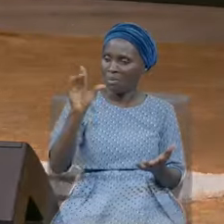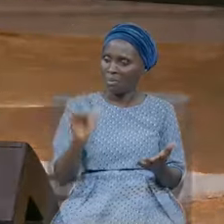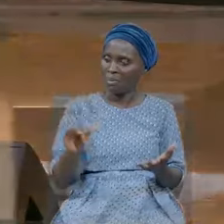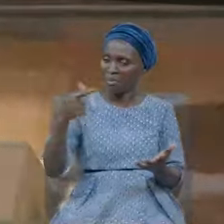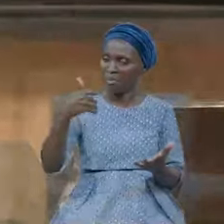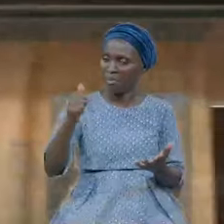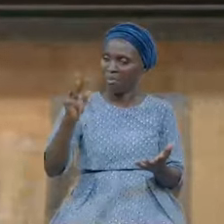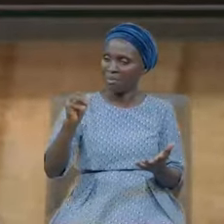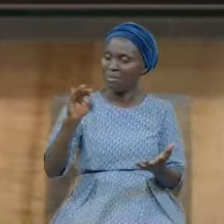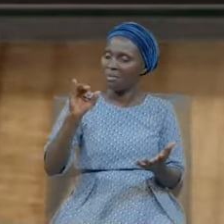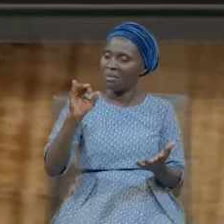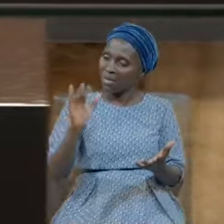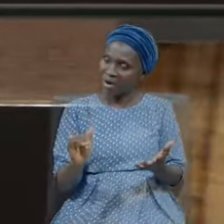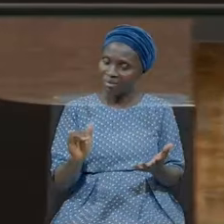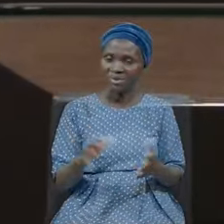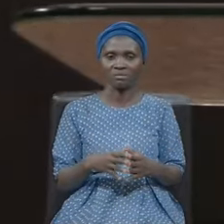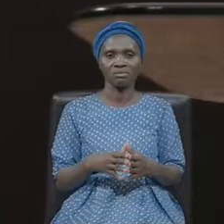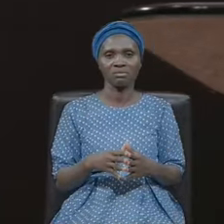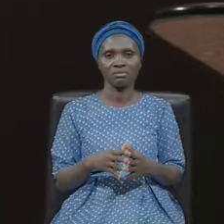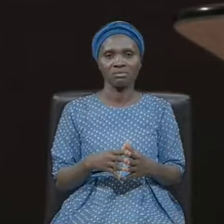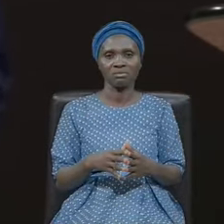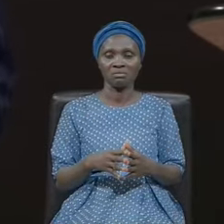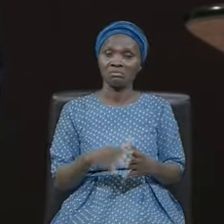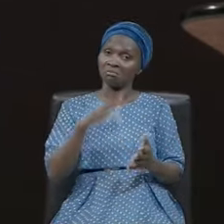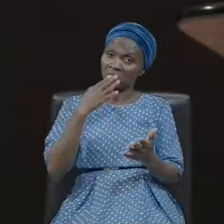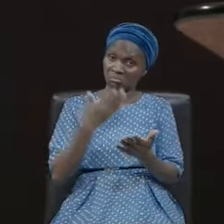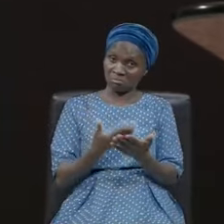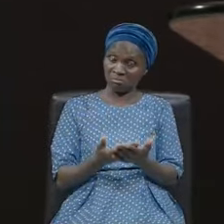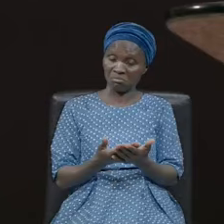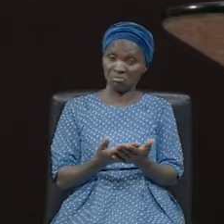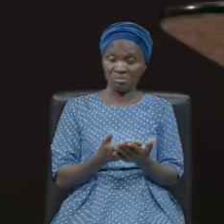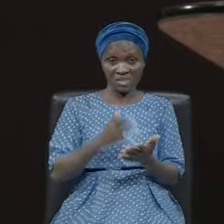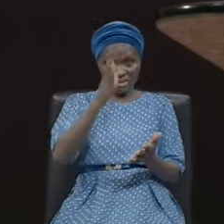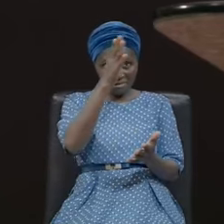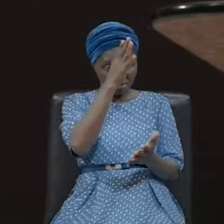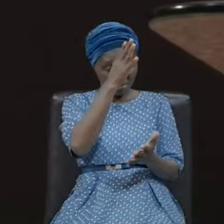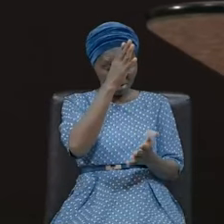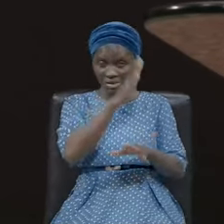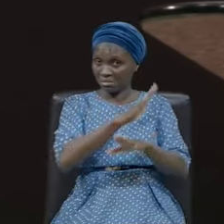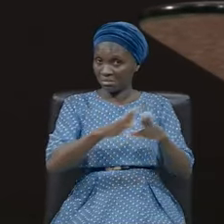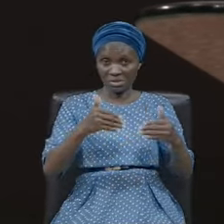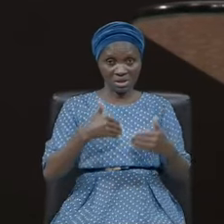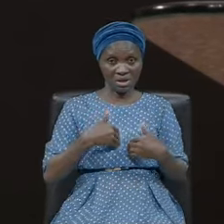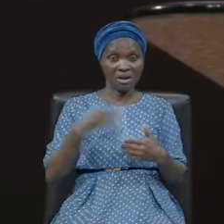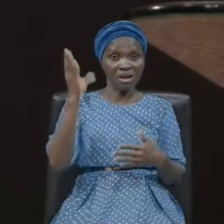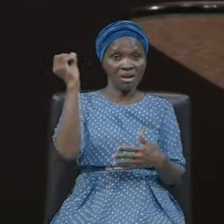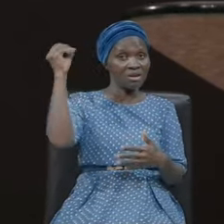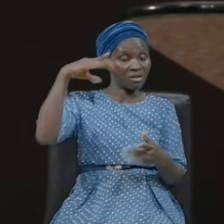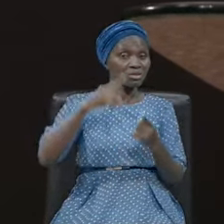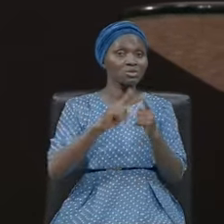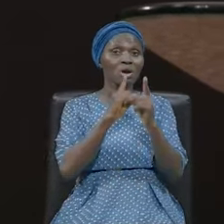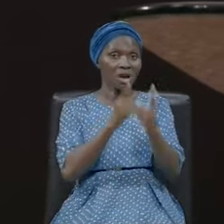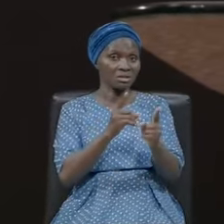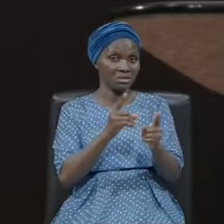femme, cela n'est pas de Dieu. Il n'avait pas la grâce pour répondre, mais